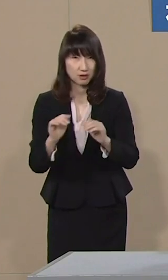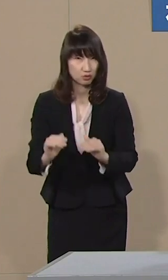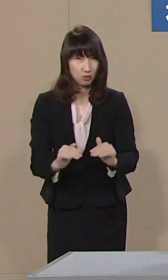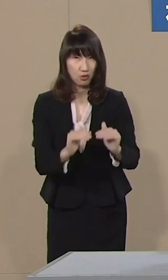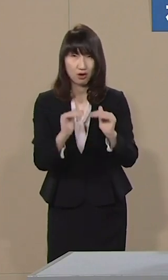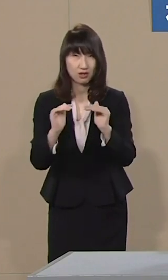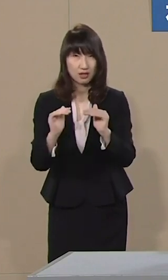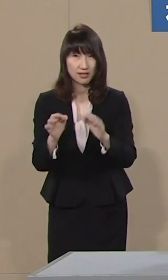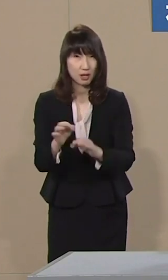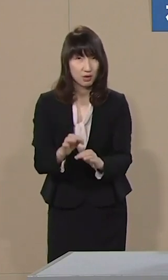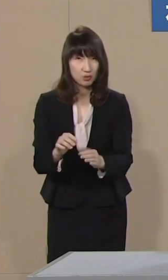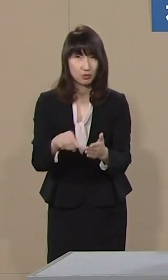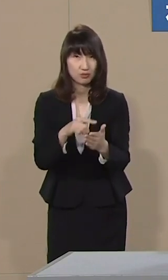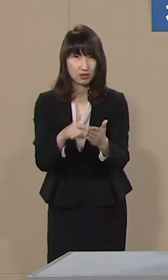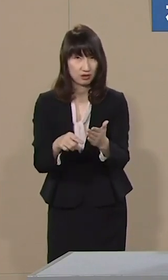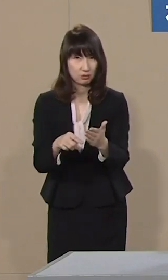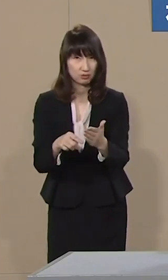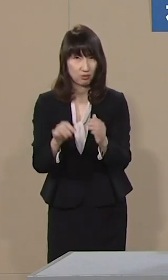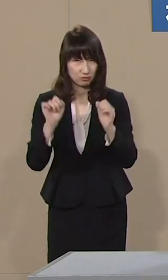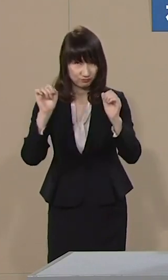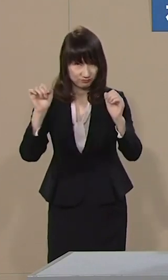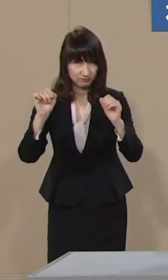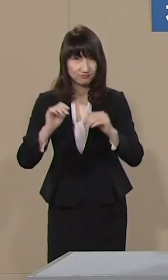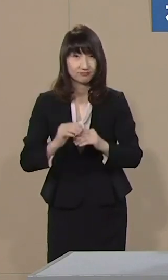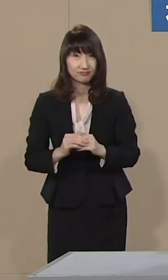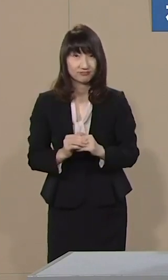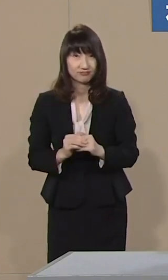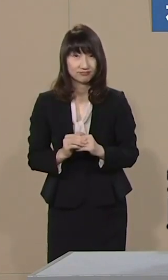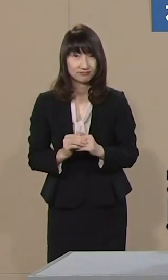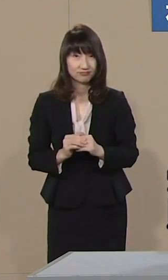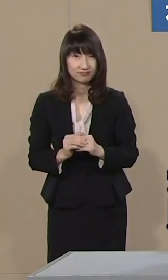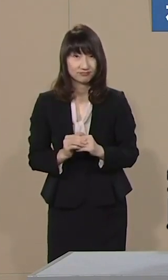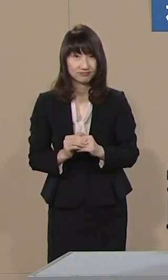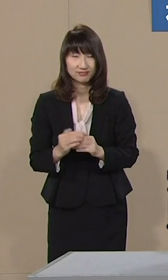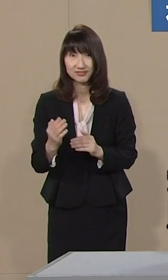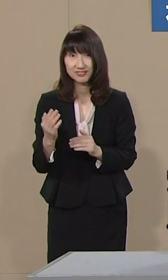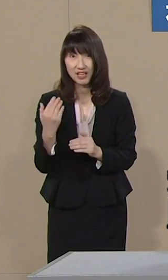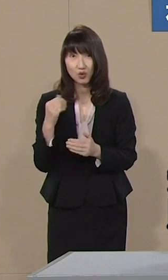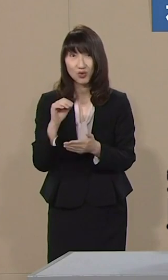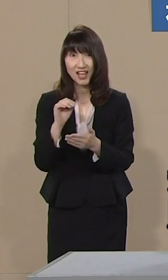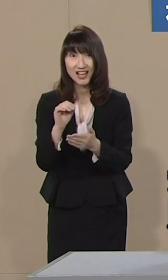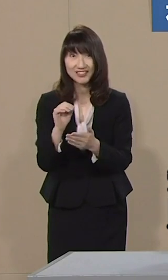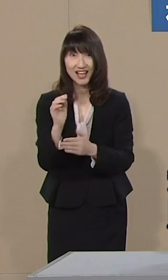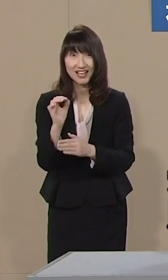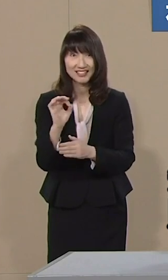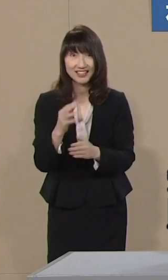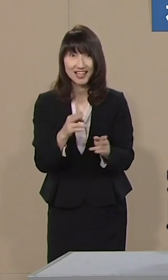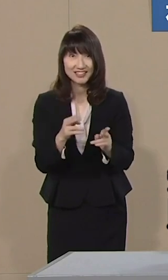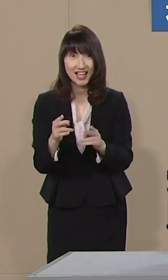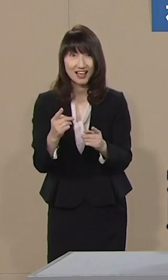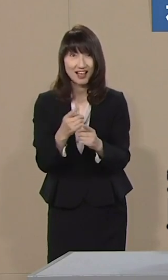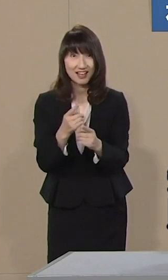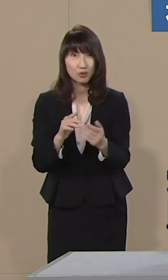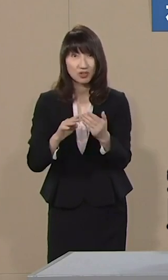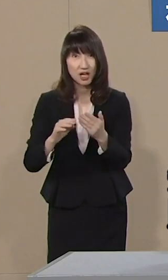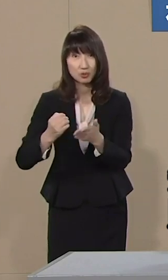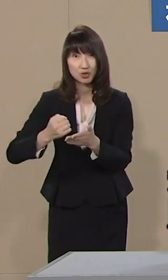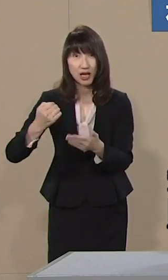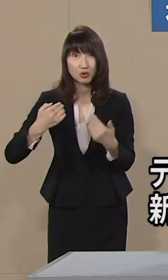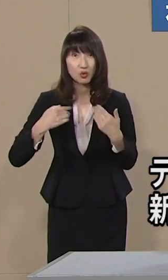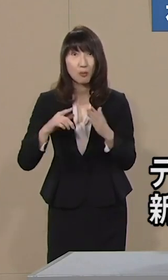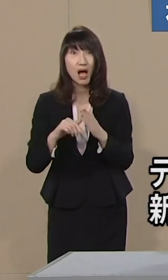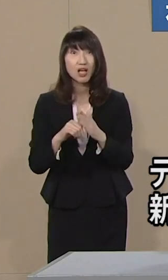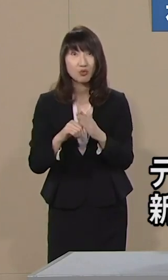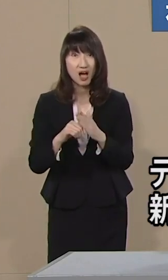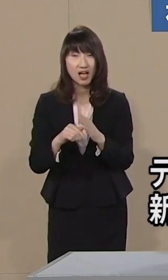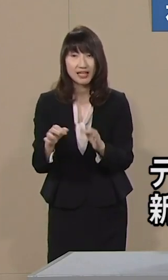底上げしデフレからの脱却を実行いたします先ほど提案した税制改革以外にも財源が必要な場合には